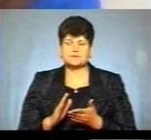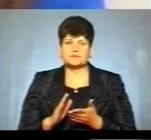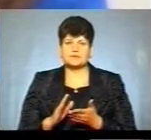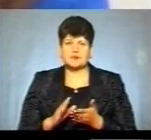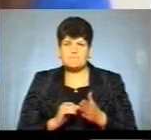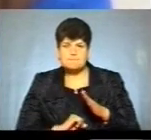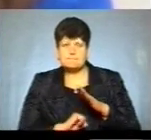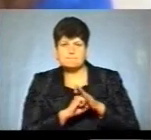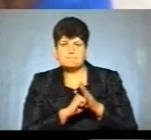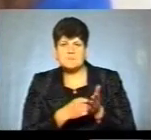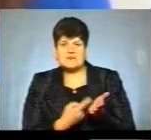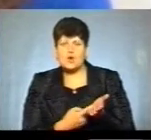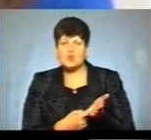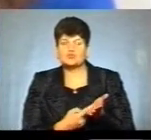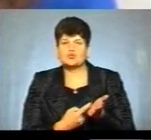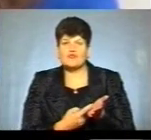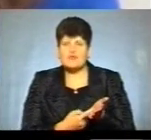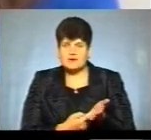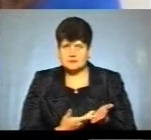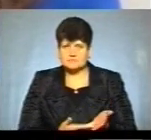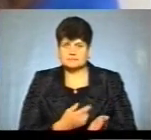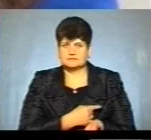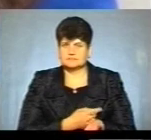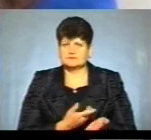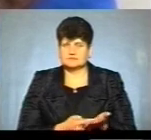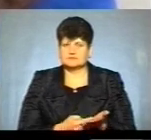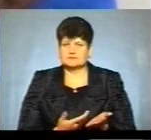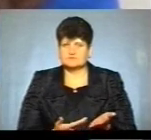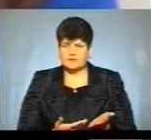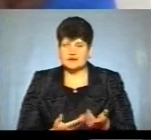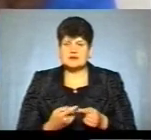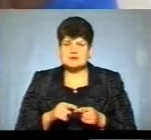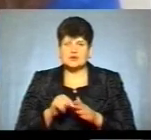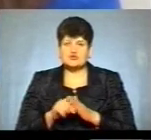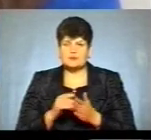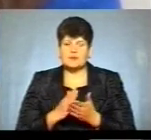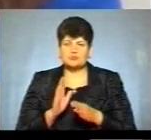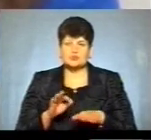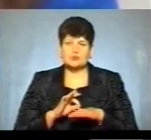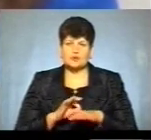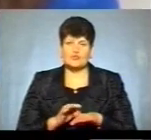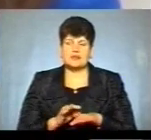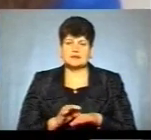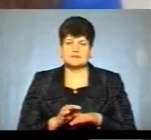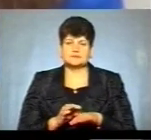своєму підґрунтуванні доказову медицину. Тобто, що це означає? Що мають бути проведені